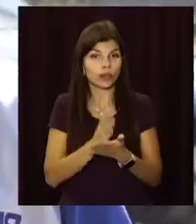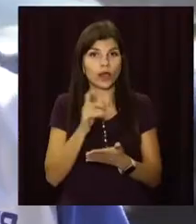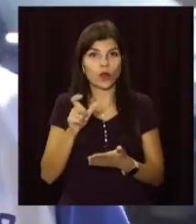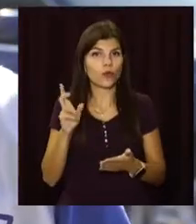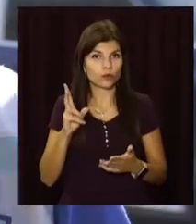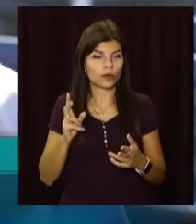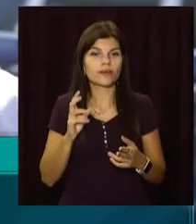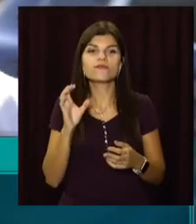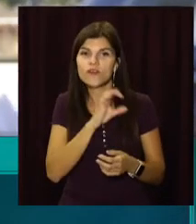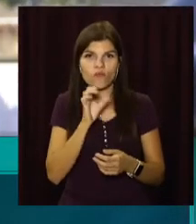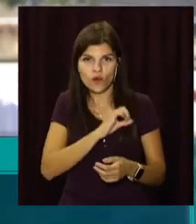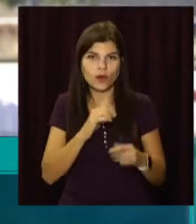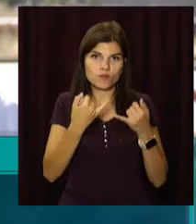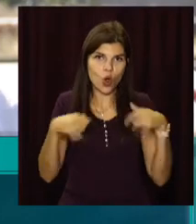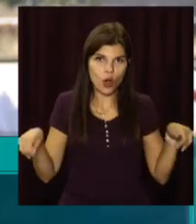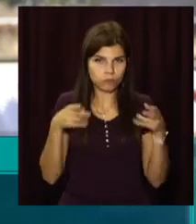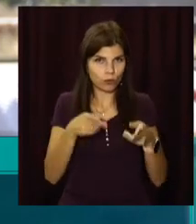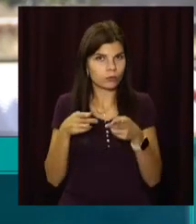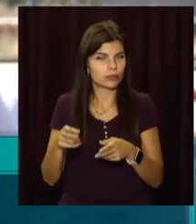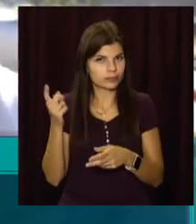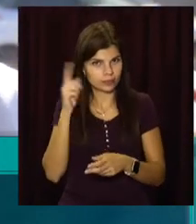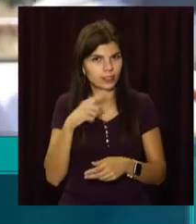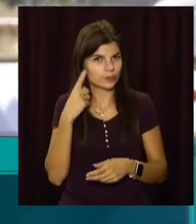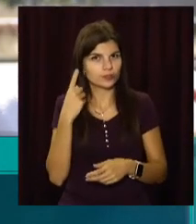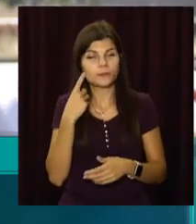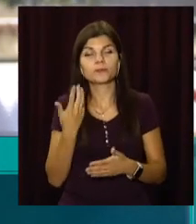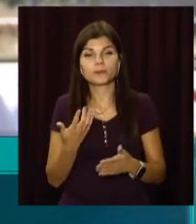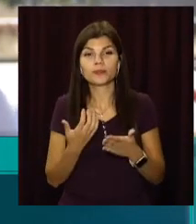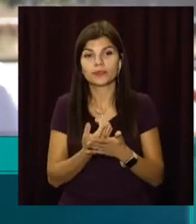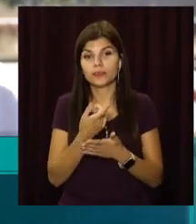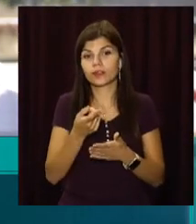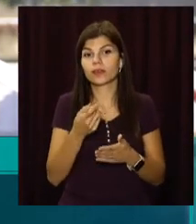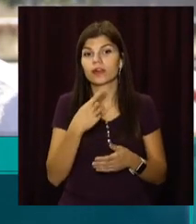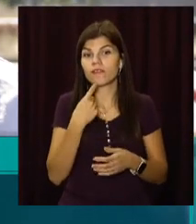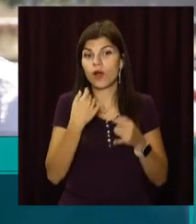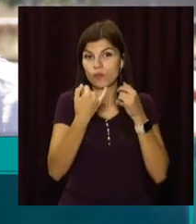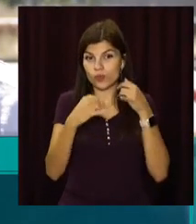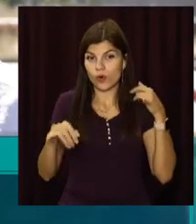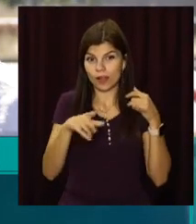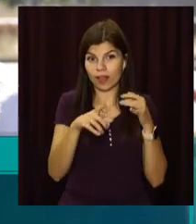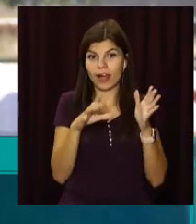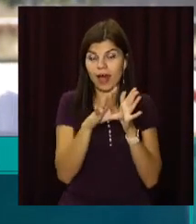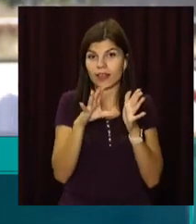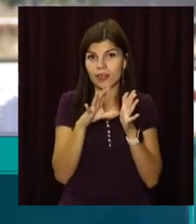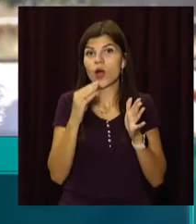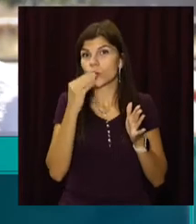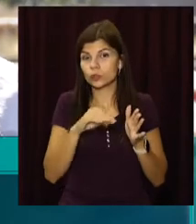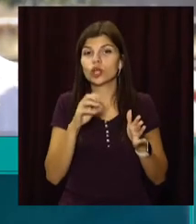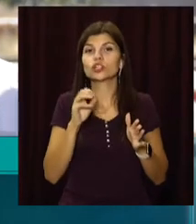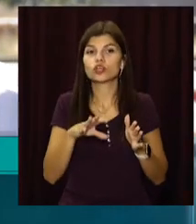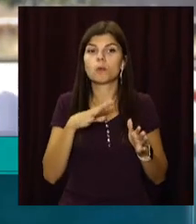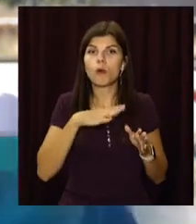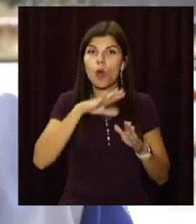металобрухт. Легко обслуговується, от іменно провод ЦИП легко обслуговується. Чим була підземна кабель, його